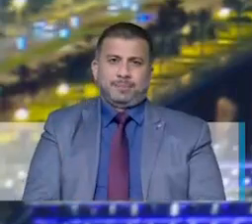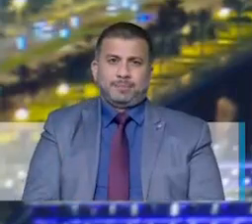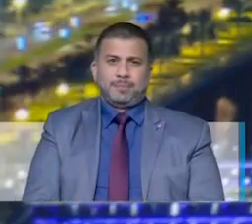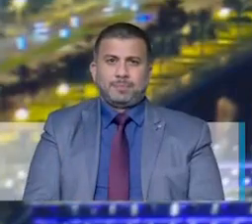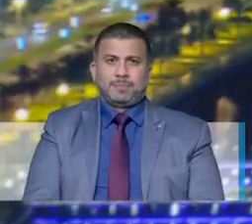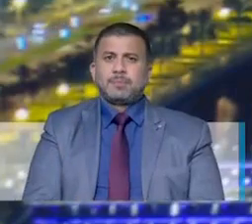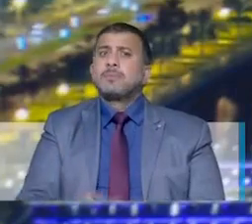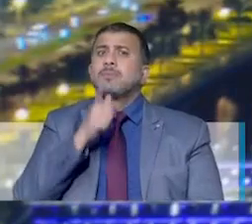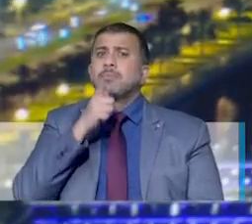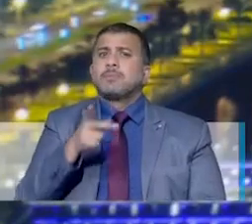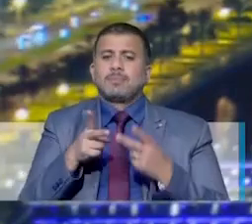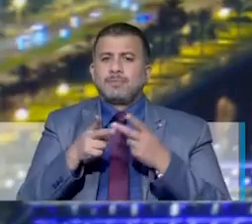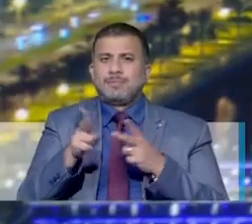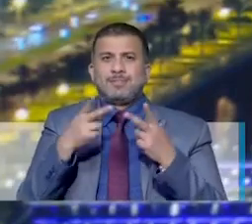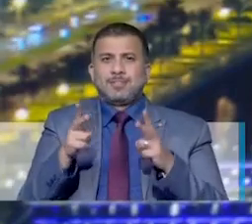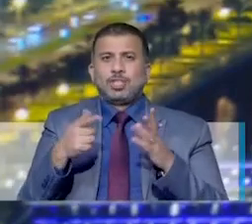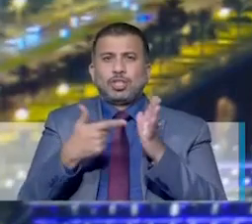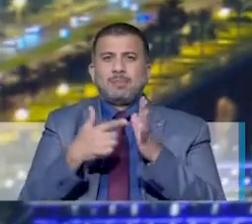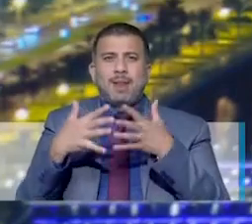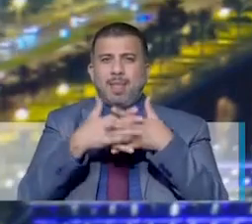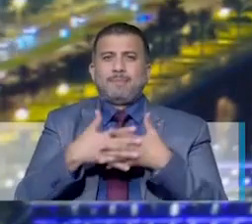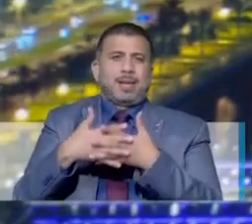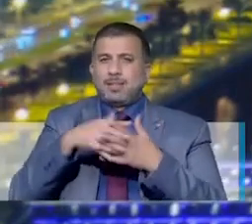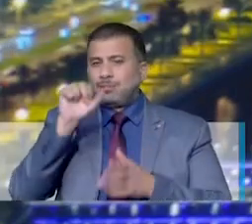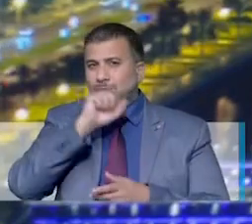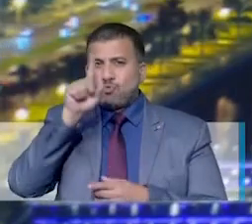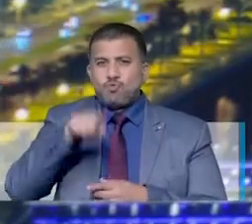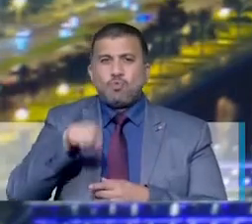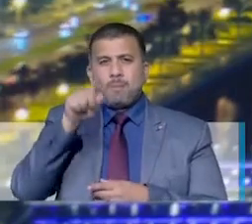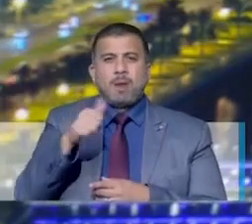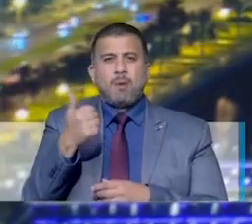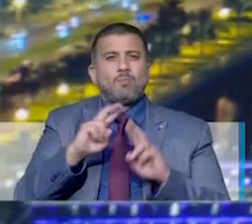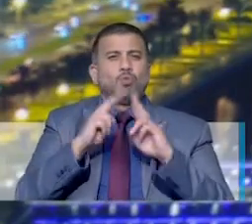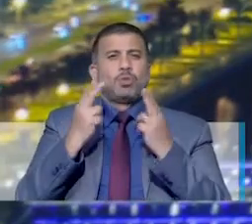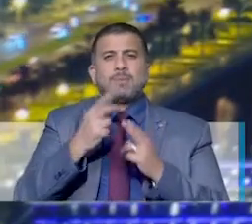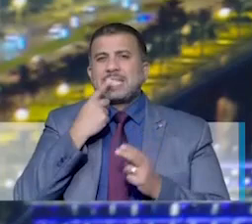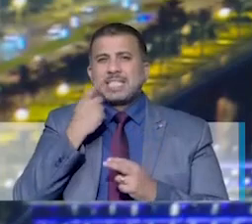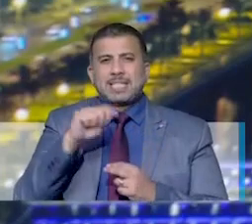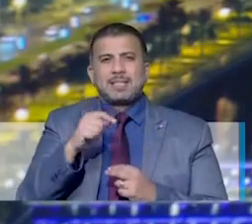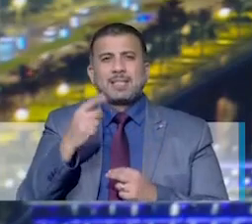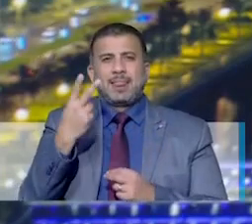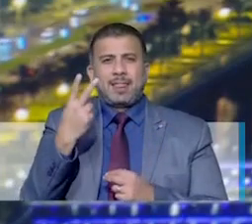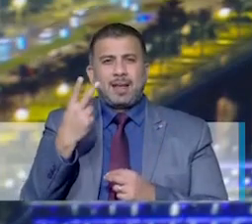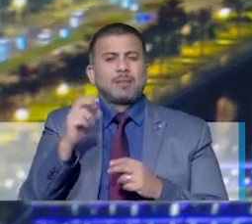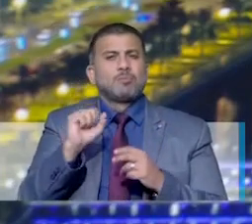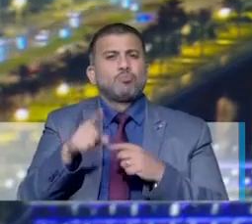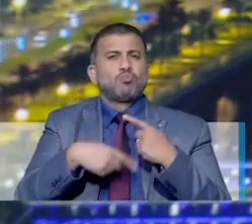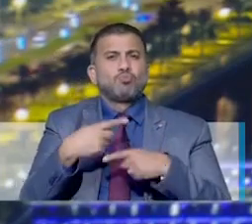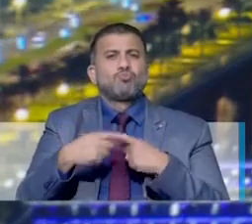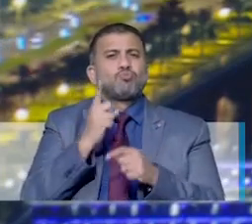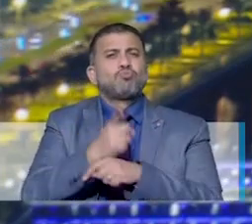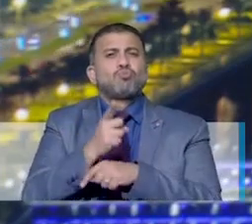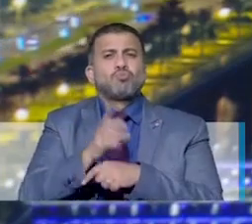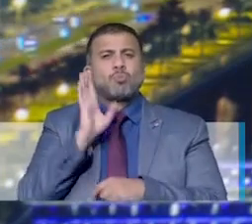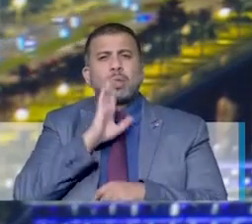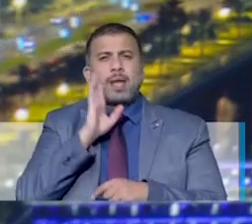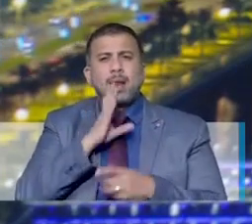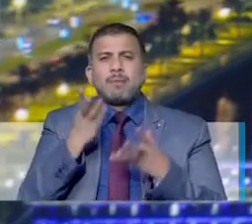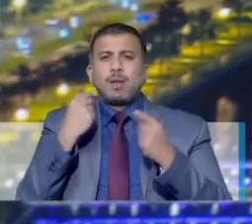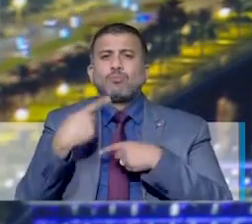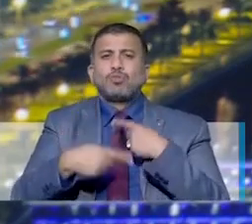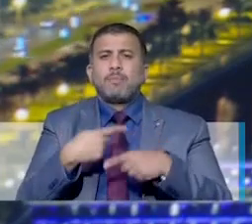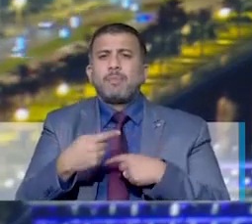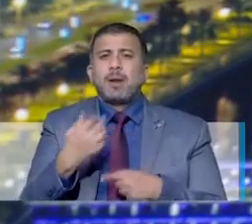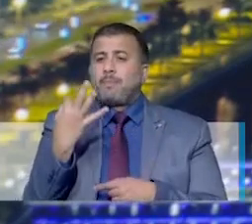افتتحت الجامعه الامريكيه في الشرقه فعاليات اليوم الاول من المؤتمر السنوي الثاني لافضل الممارسات في التدريس